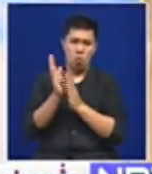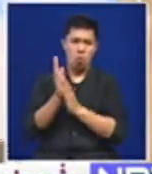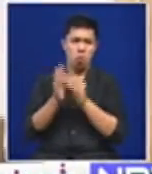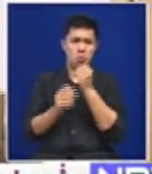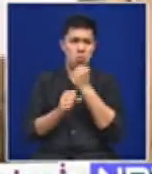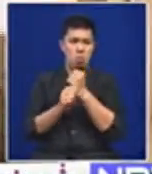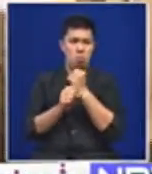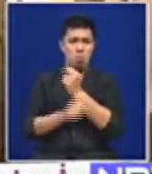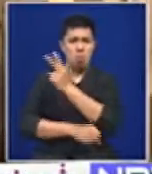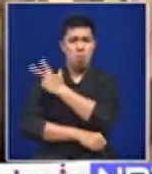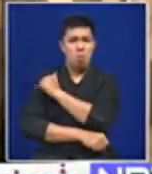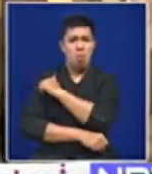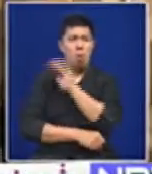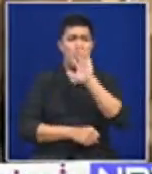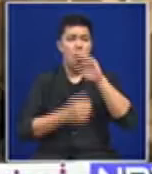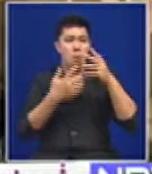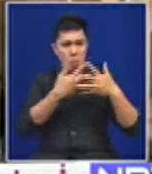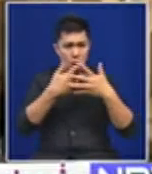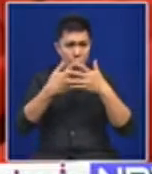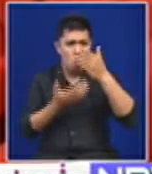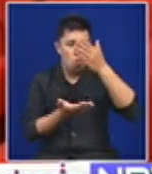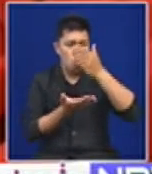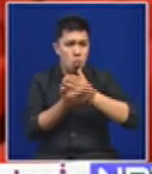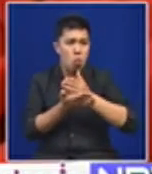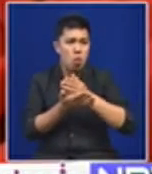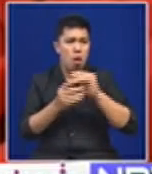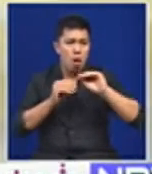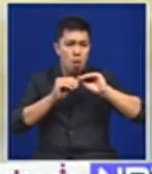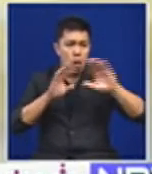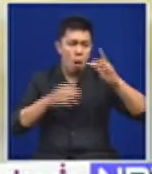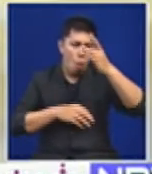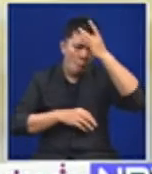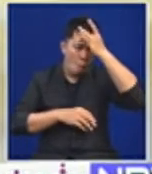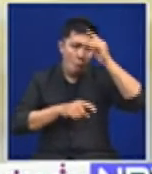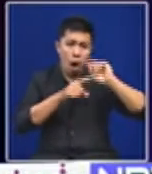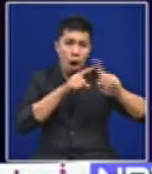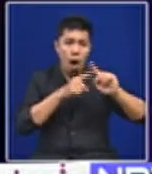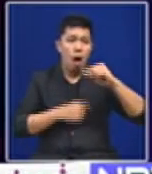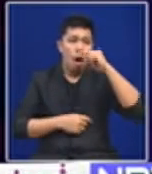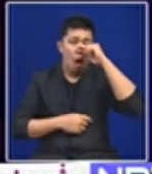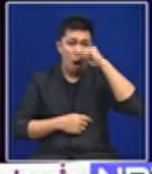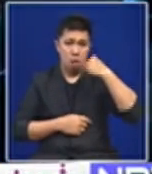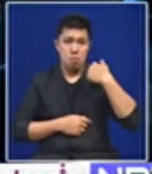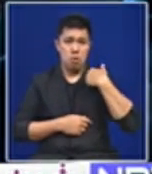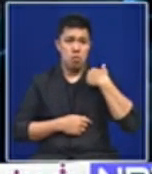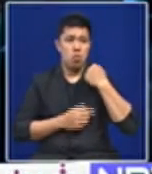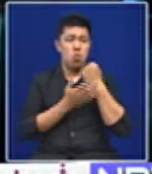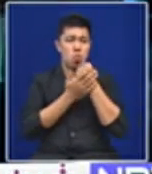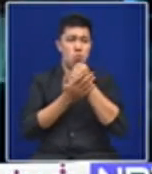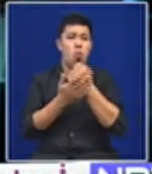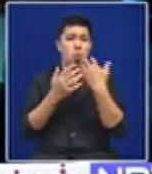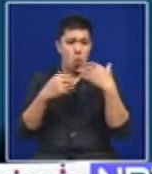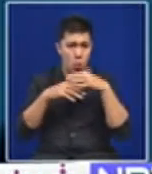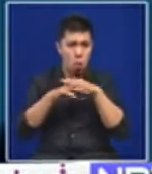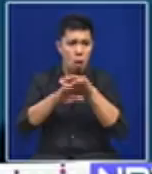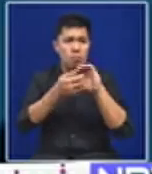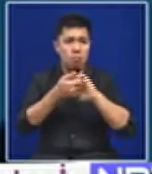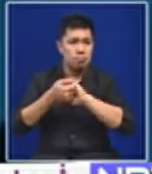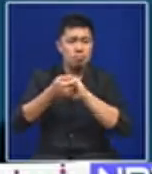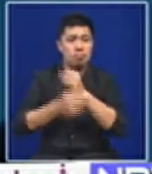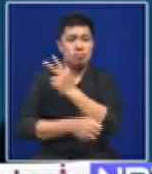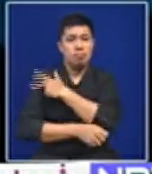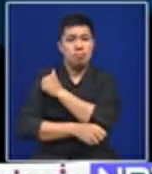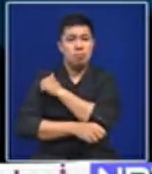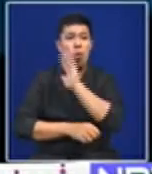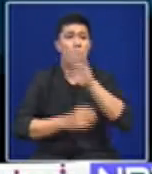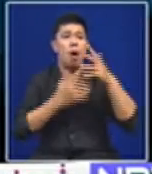าธารณสุขของสหรัฐที่ช่วยยับยั้งการแพร่กระจายของโรคระบาดซึ่งไทยมีบทบาทในระดับโลกและมีความร่วมมือด้านสาธารณสุขกับ